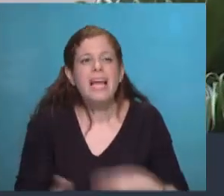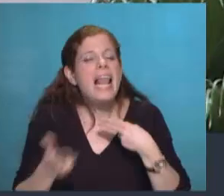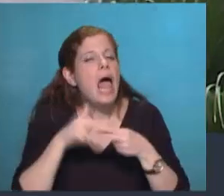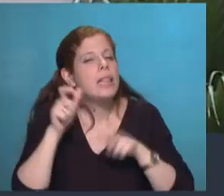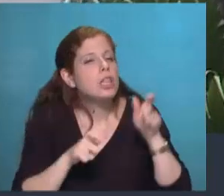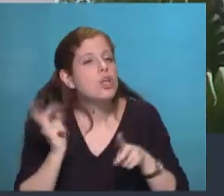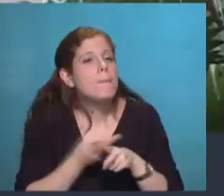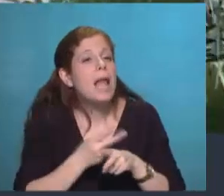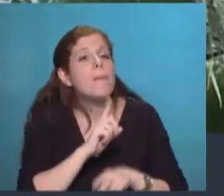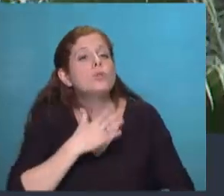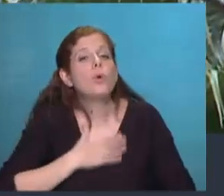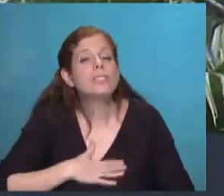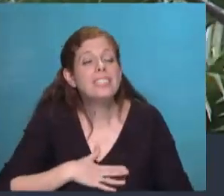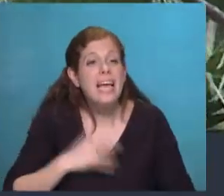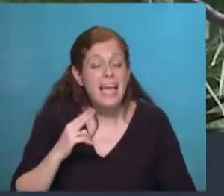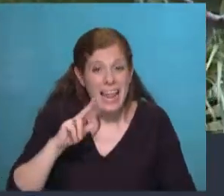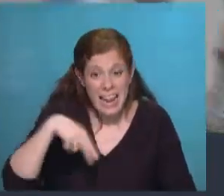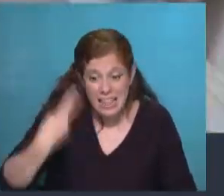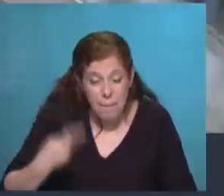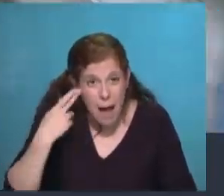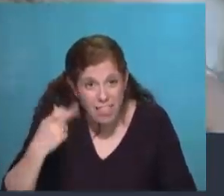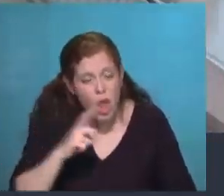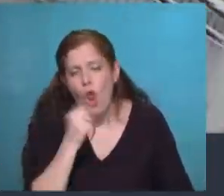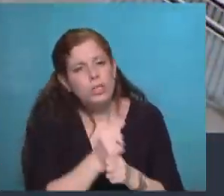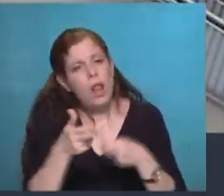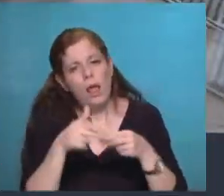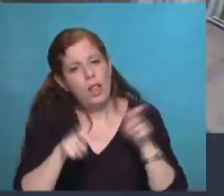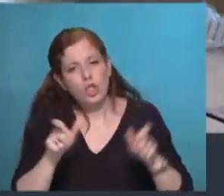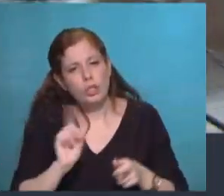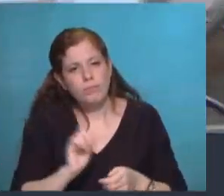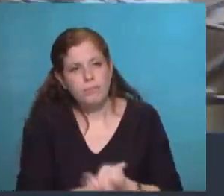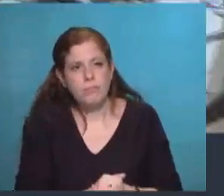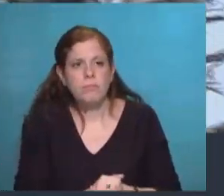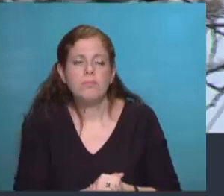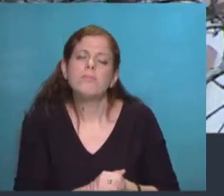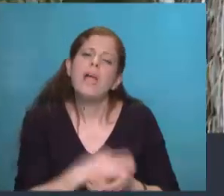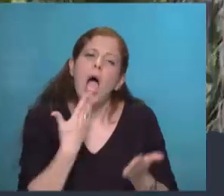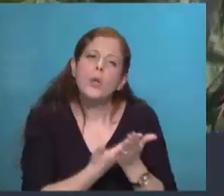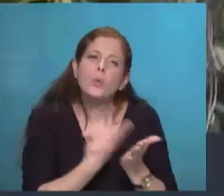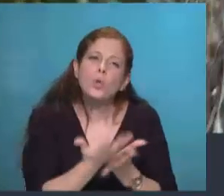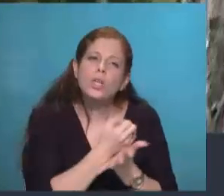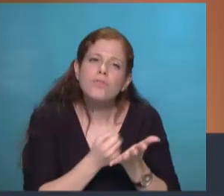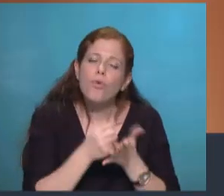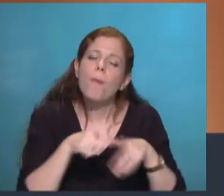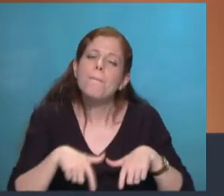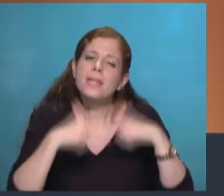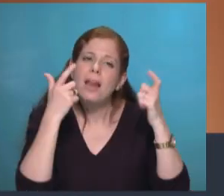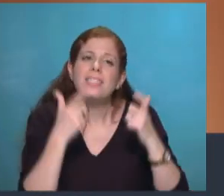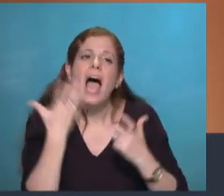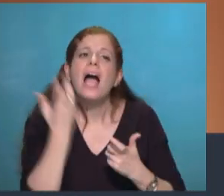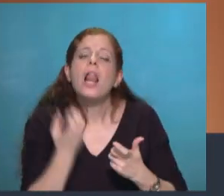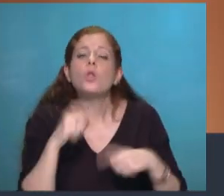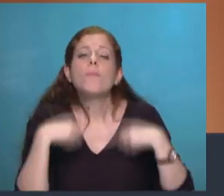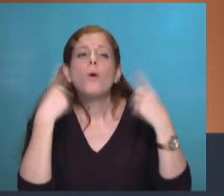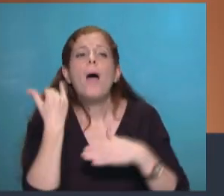כלל מי שרוצה להתאבד, לא מתאבד ליד אנשים. שורת העדויות שנאספו בבניין הזה, ההקלטות מיומה האחרון של